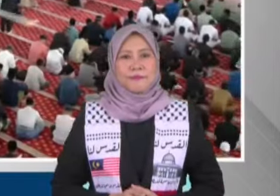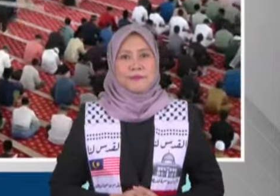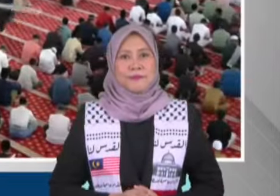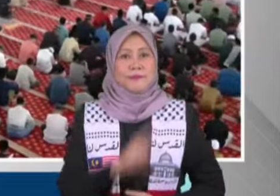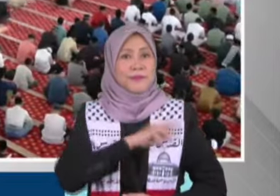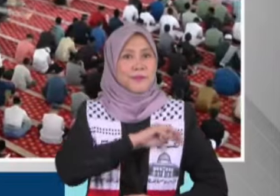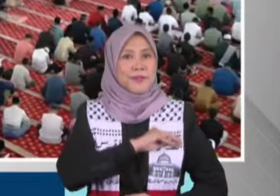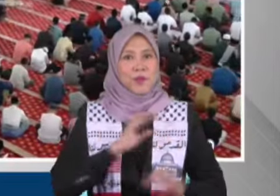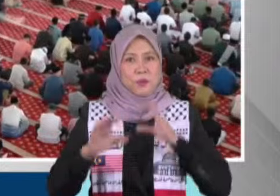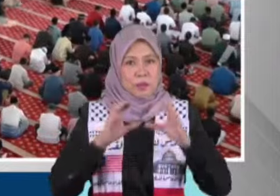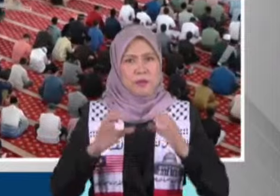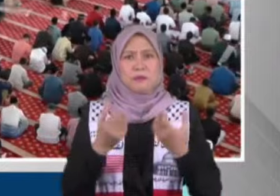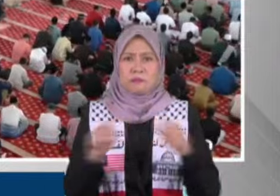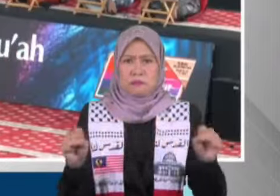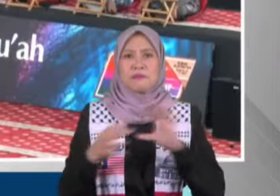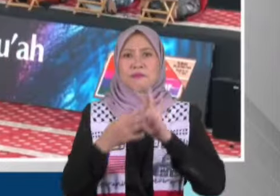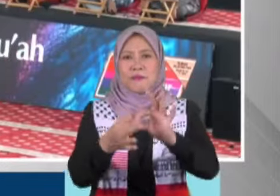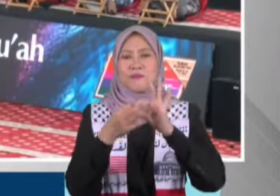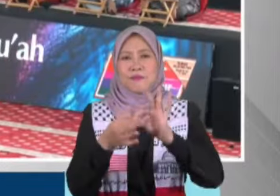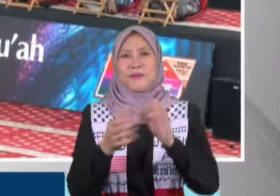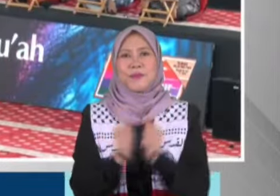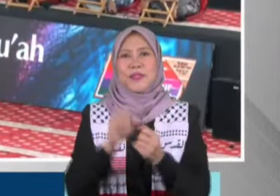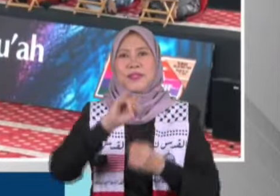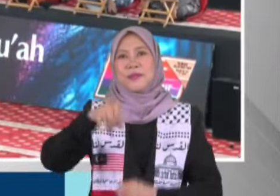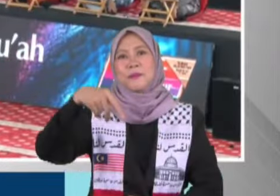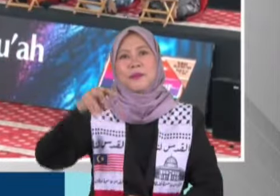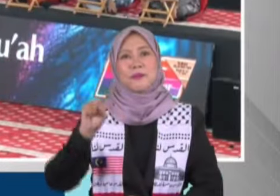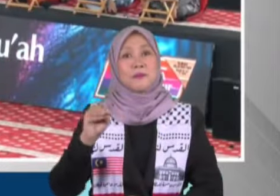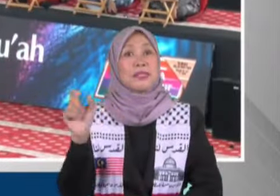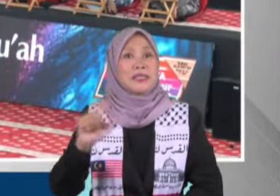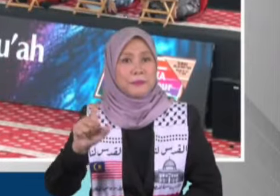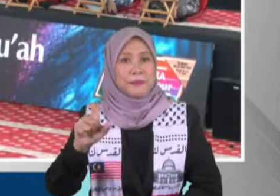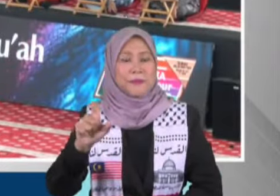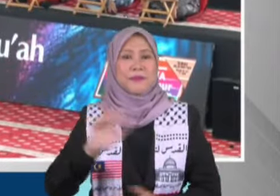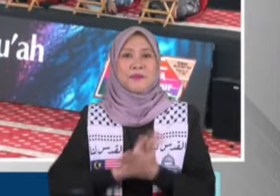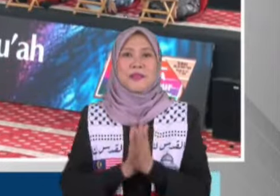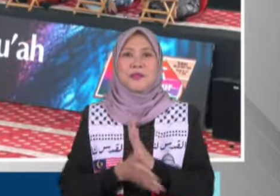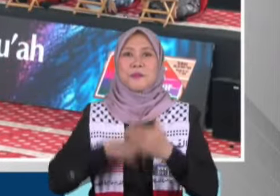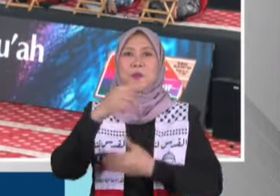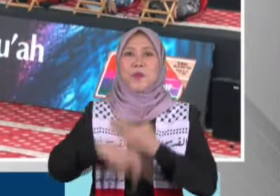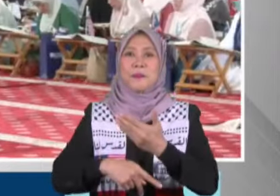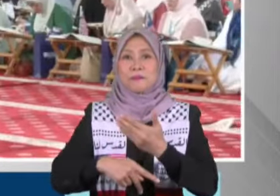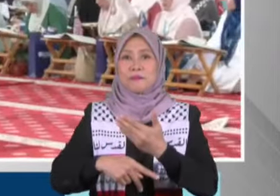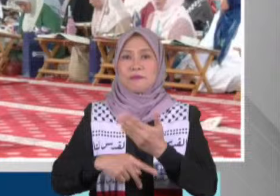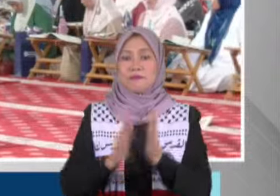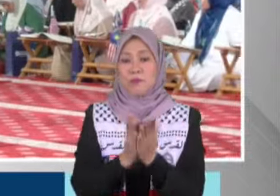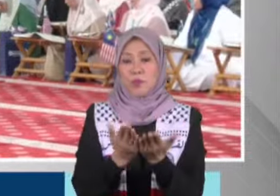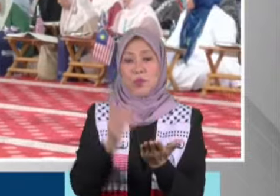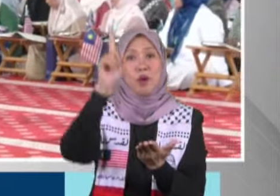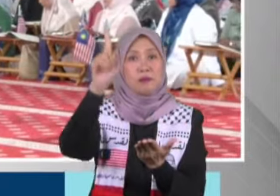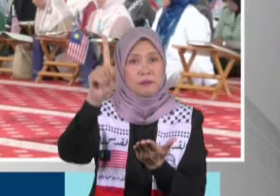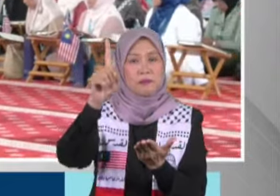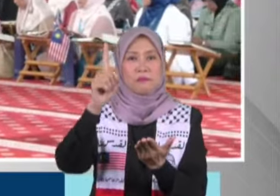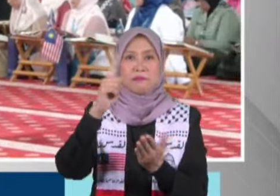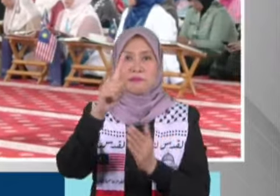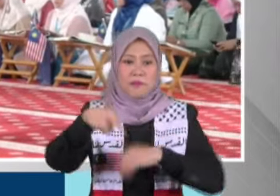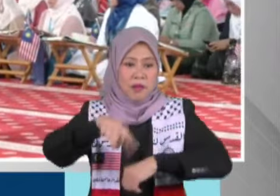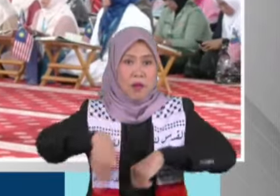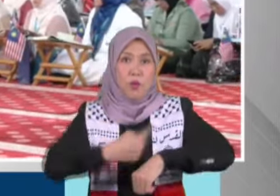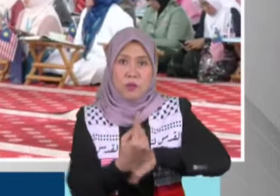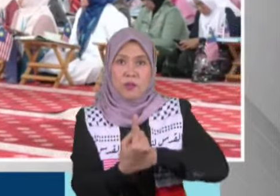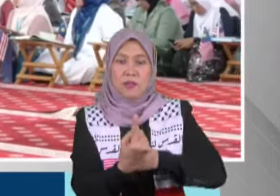Kementerian Komunikasi sedia bekerjasama dengan Jabatan Perdana Menteri Hal Ehwal Agama menjadikan program Quran Hour sebagai sempena Hari